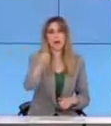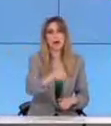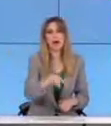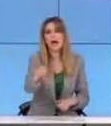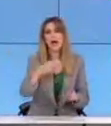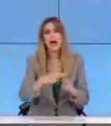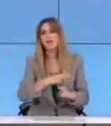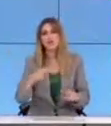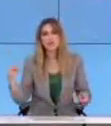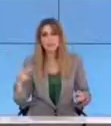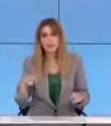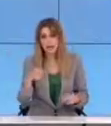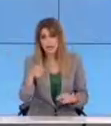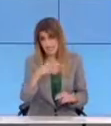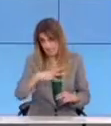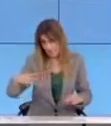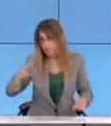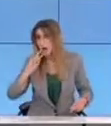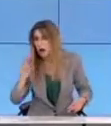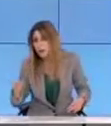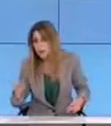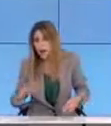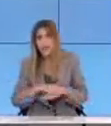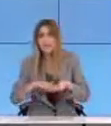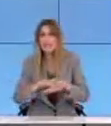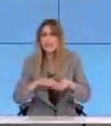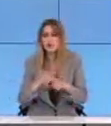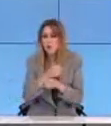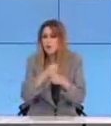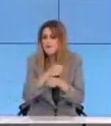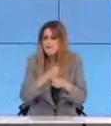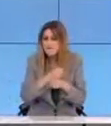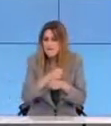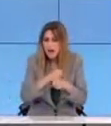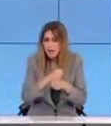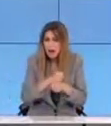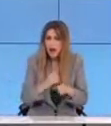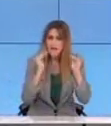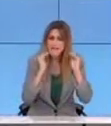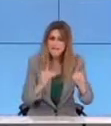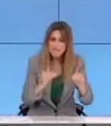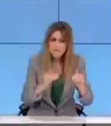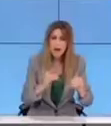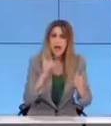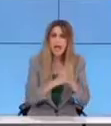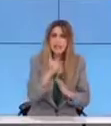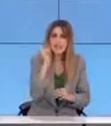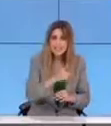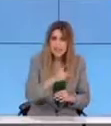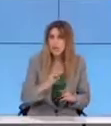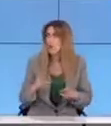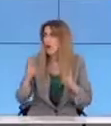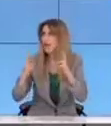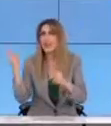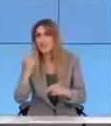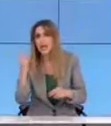οποίο μεταξύ άλλων εντάσσονται τα φάρμακα και η ενέργεια, με τα αγαθά αυτά να πηγαίνουν στο 11% ή στο 22%. Πρόκειται για μία από τις